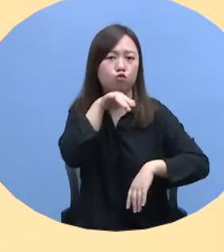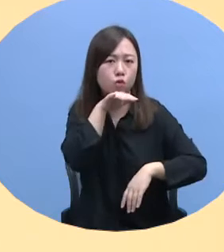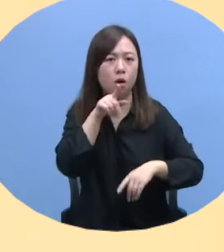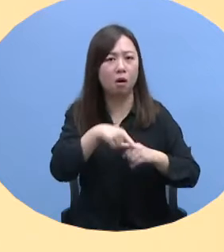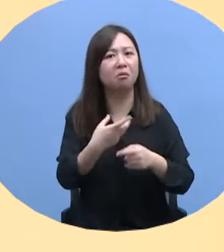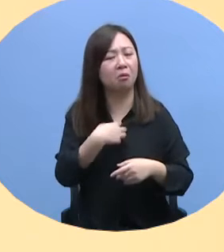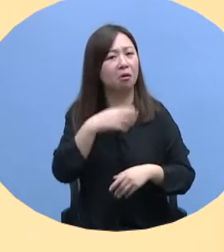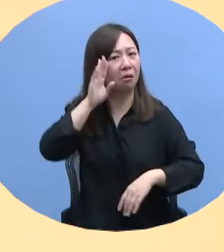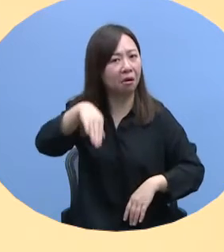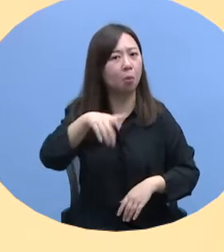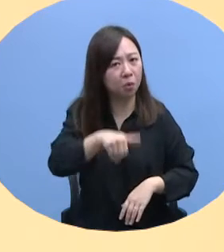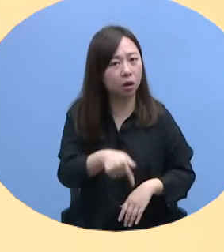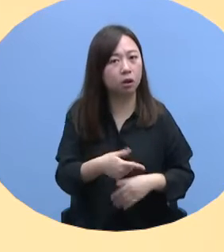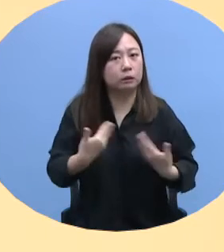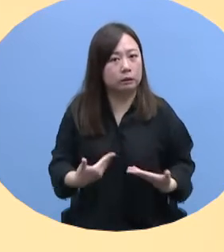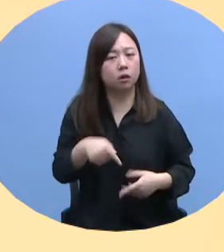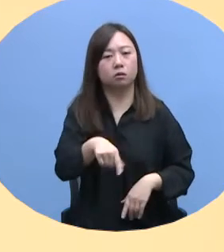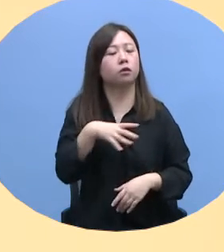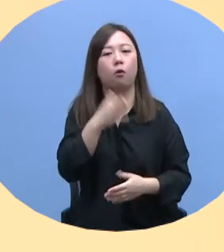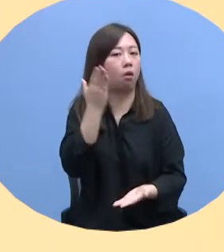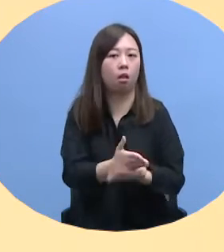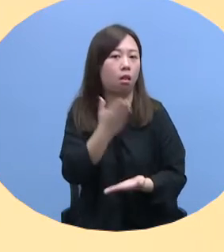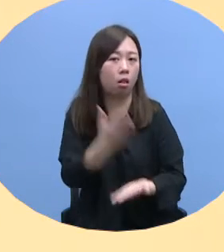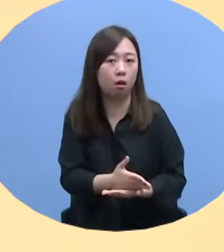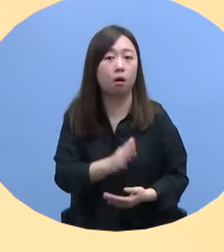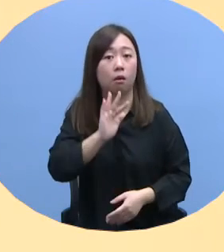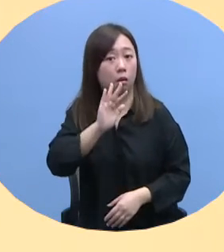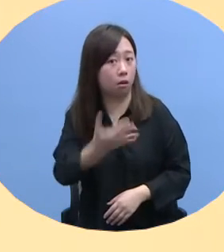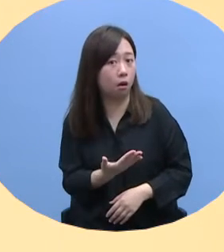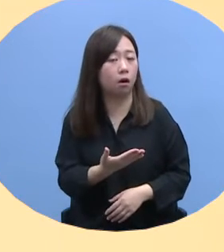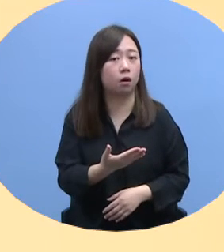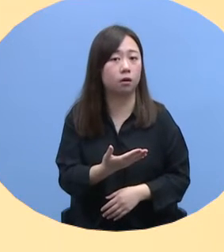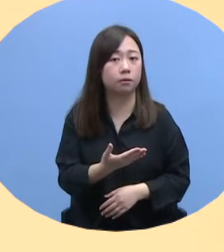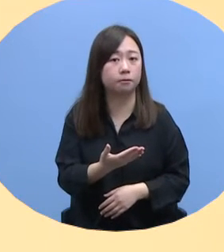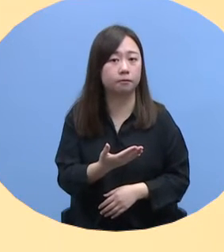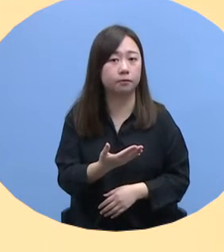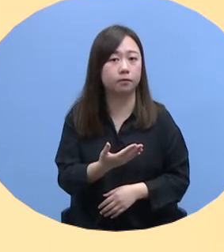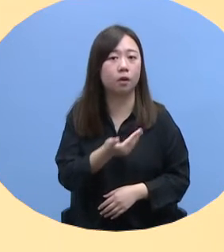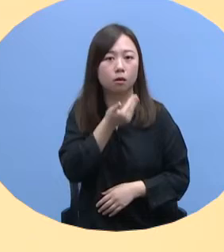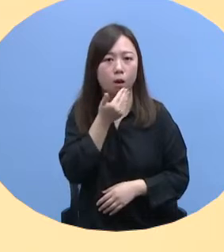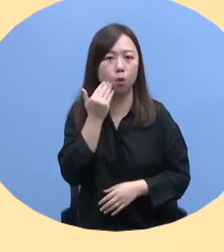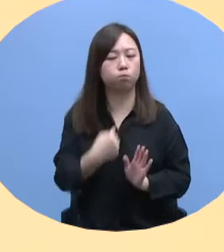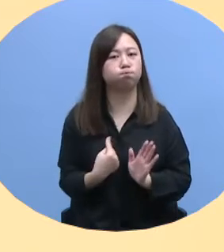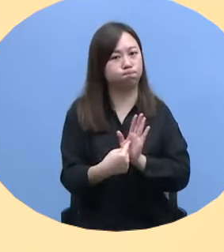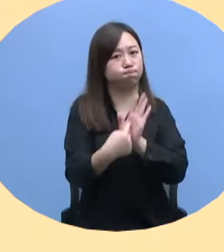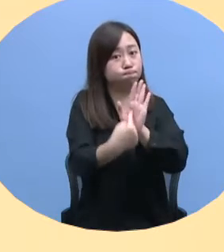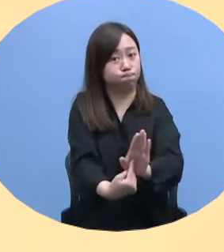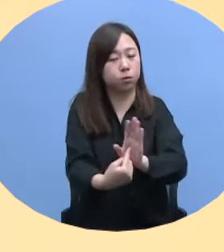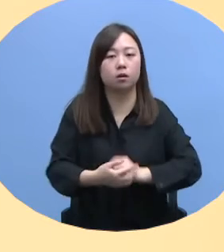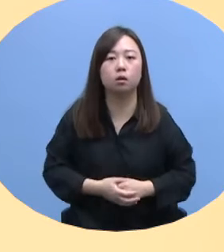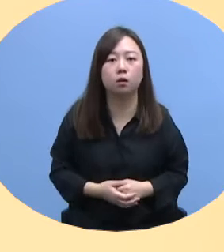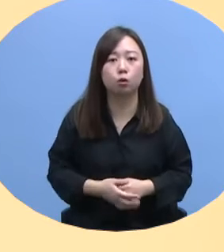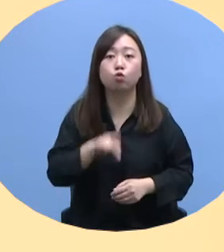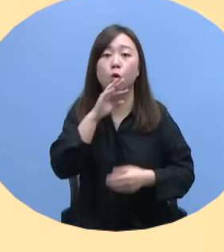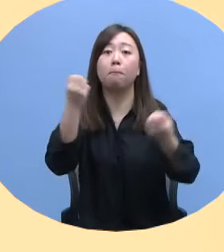今天不是這種情況，但作為一個態度的展示，如果發生了香港